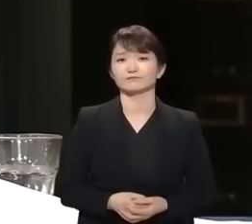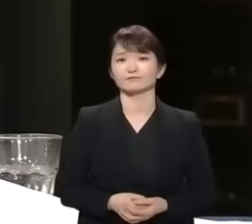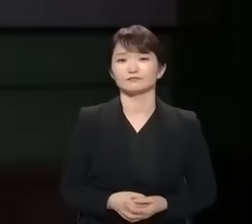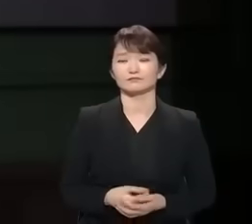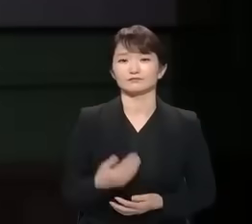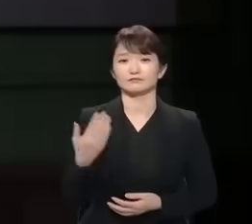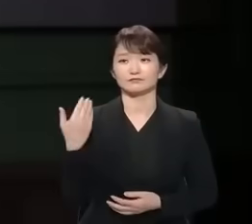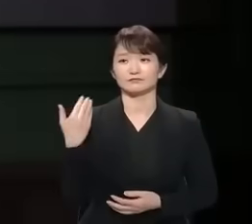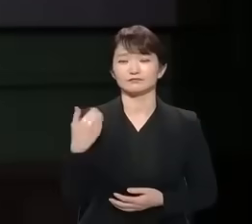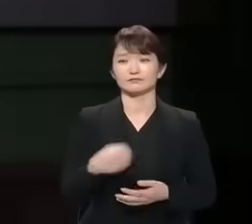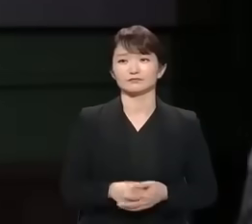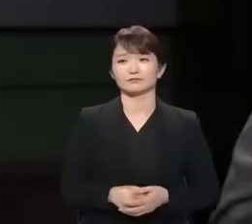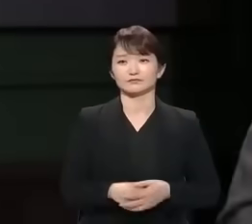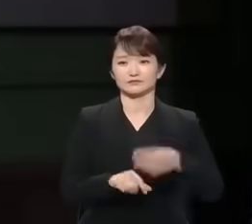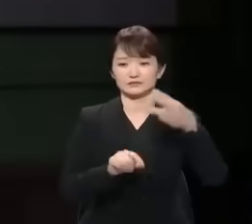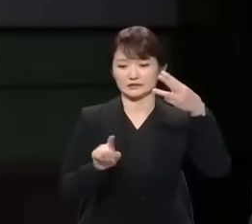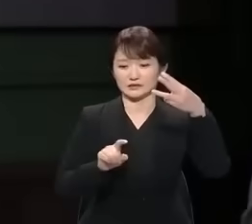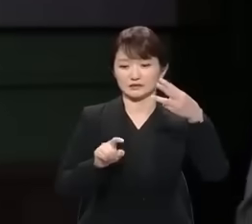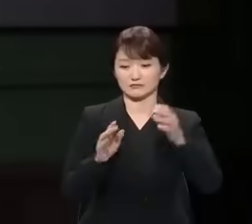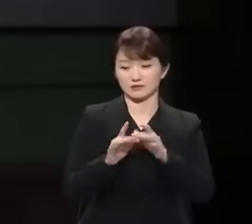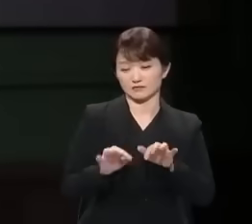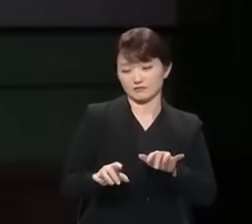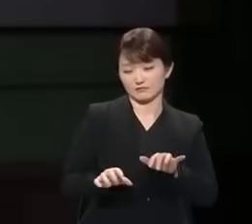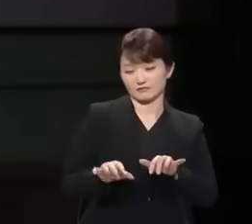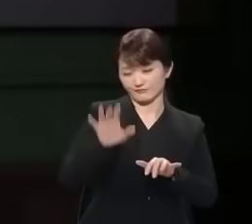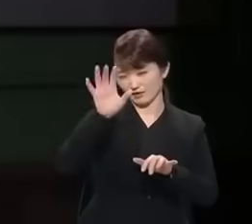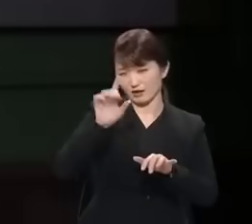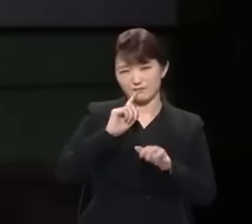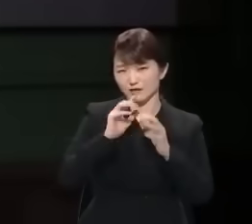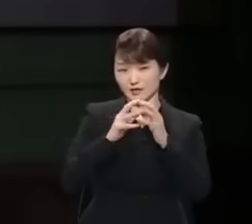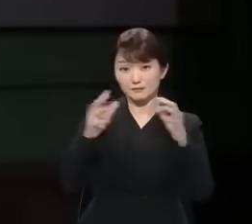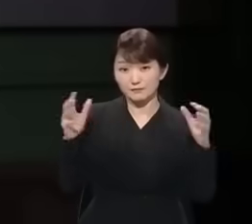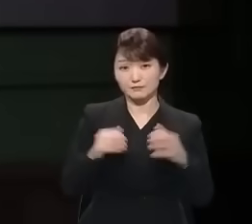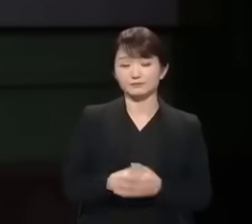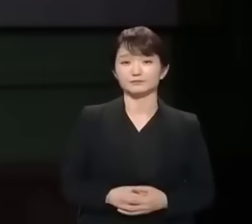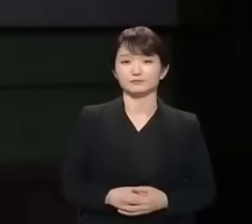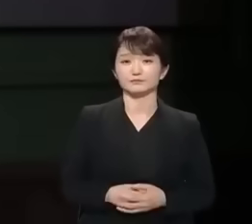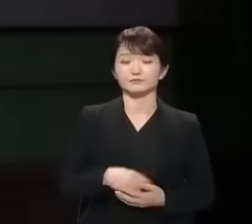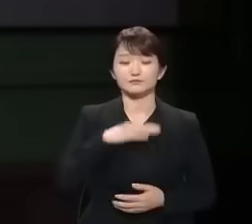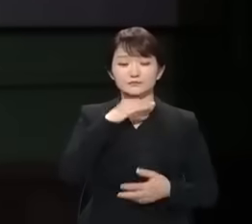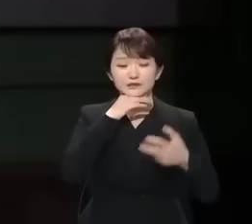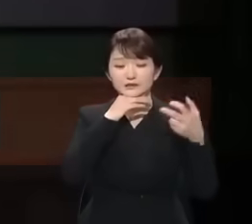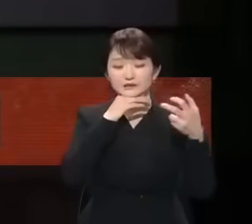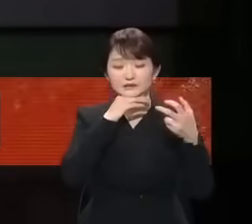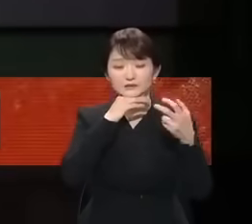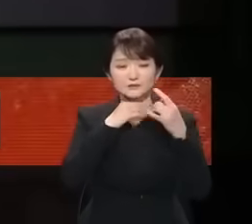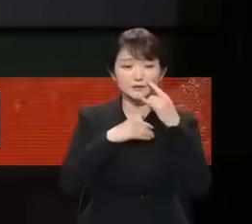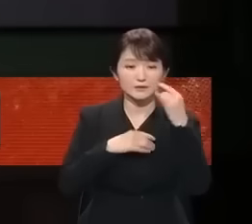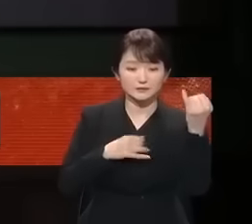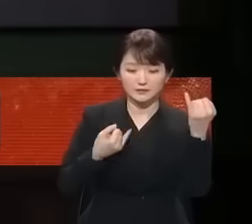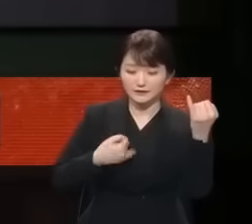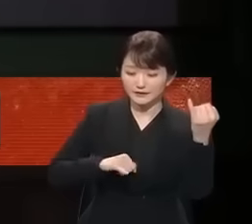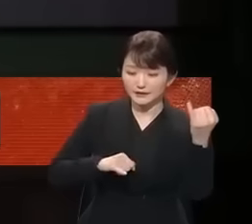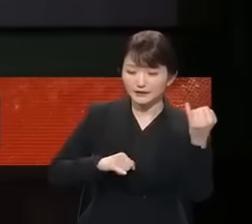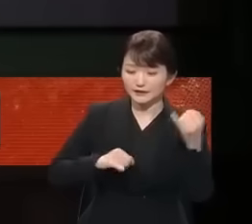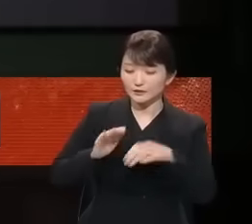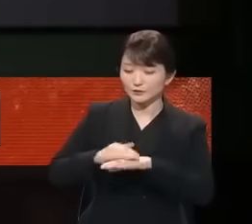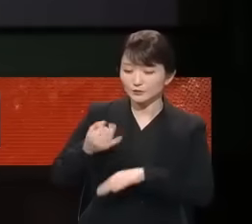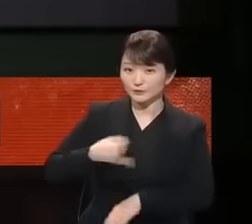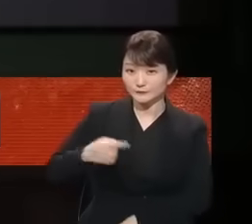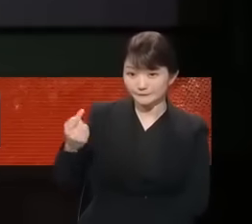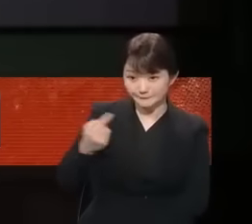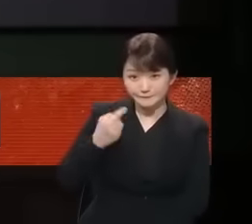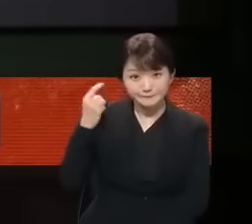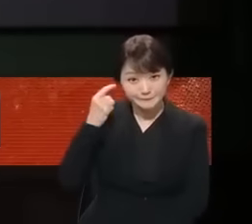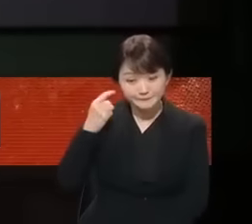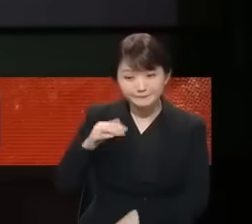지난 10일부터 온라인 커뮤니티를 뜨겁게 달구고 있는 사연인데요 일단 작성자의 70대 어머니가 딸이랑 손주가 온다는 얘기를 듣고